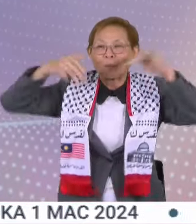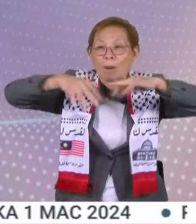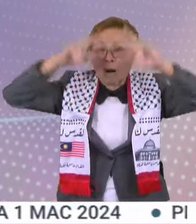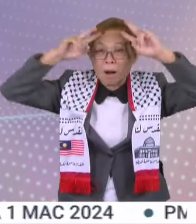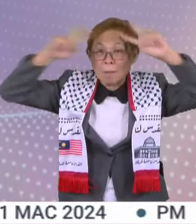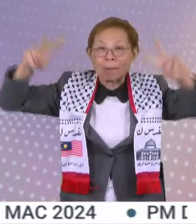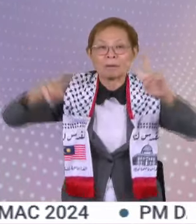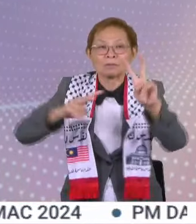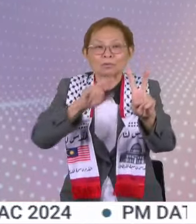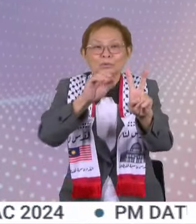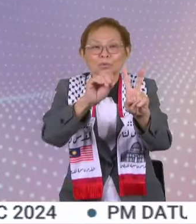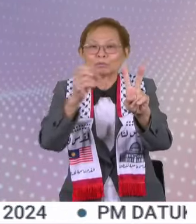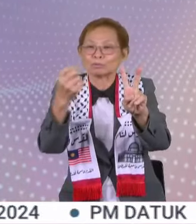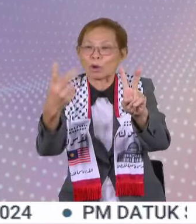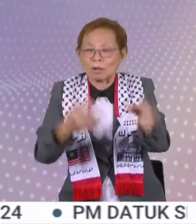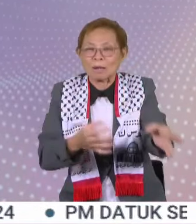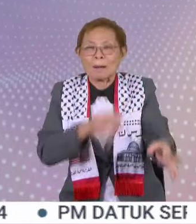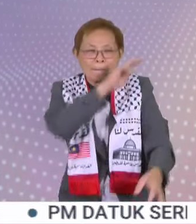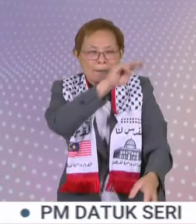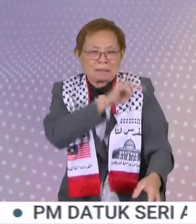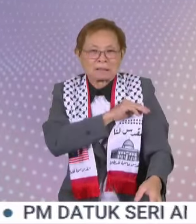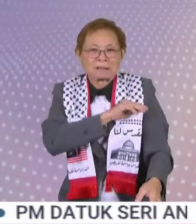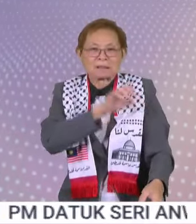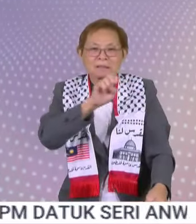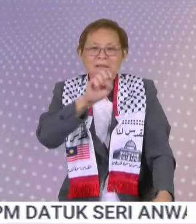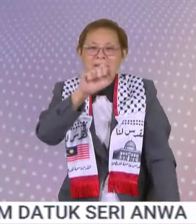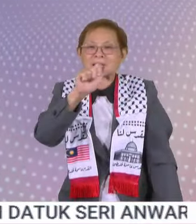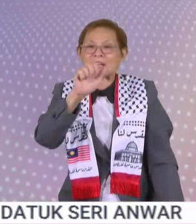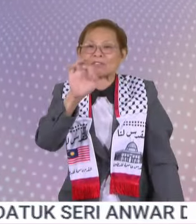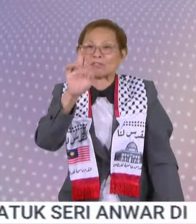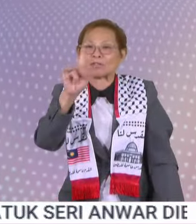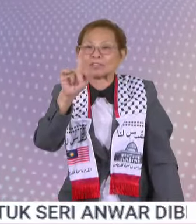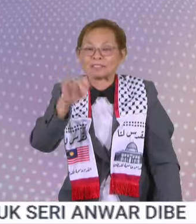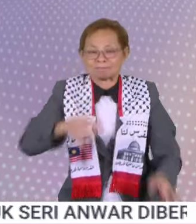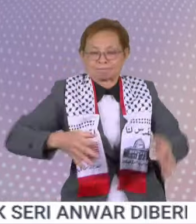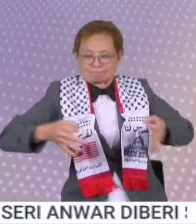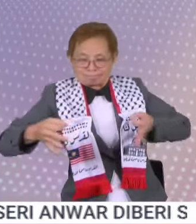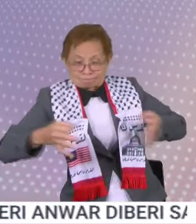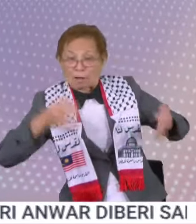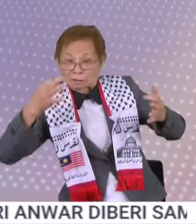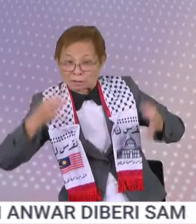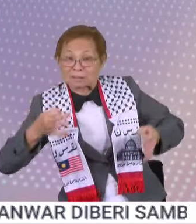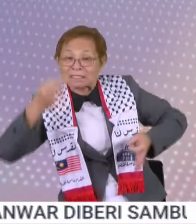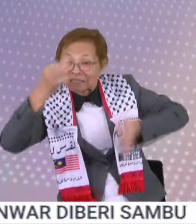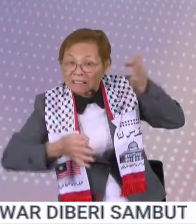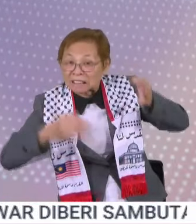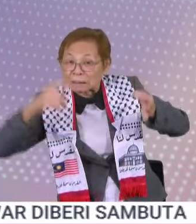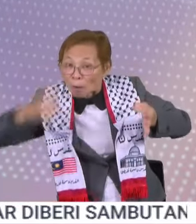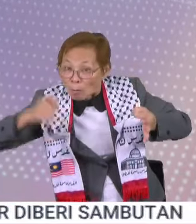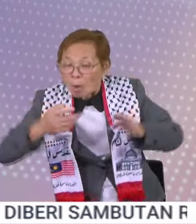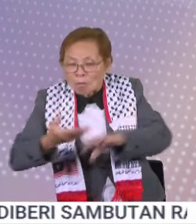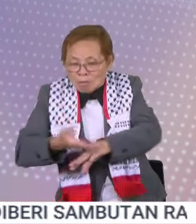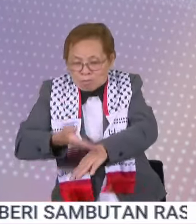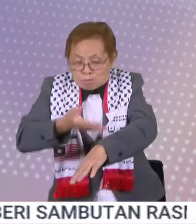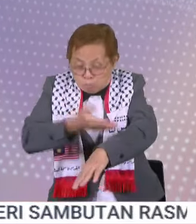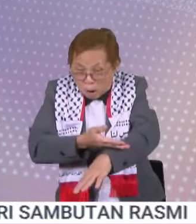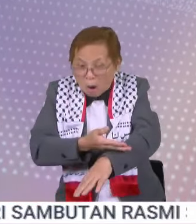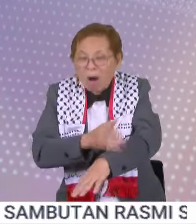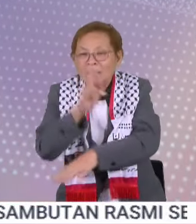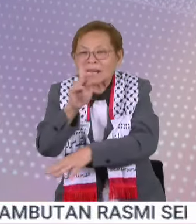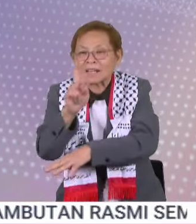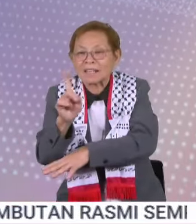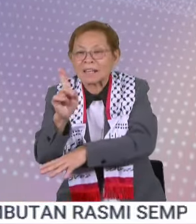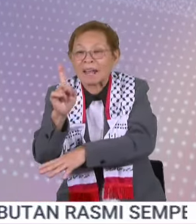Aman 2012. Jelas Menterinya Datuk Seri Saifuddin Nasution, jika ada keperluan penambahbaikan, KDN